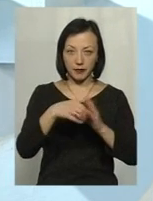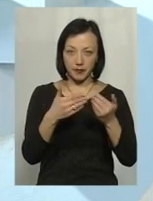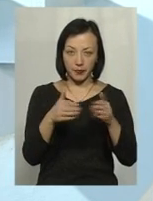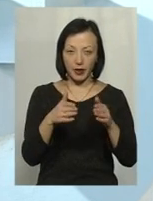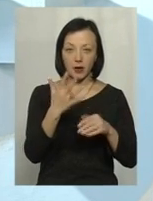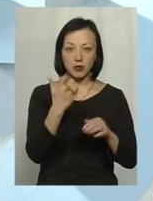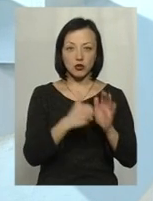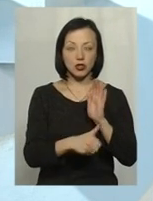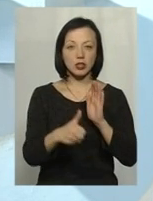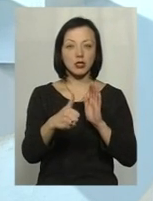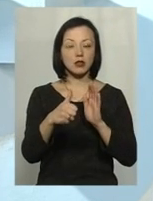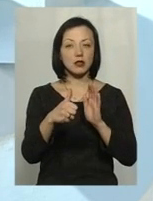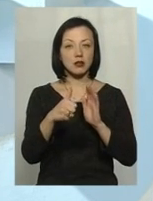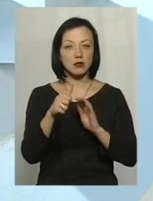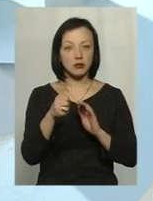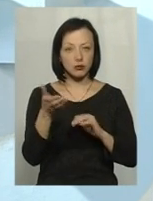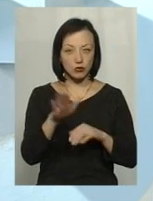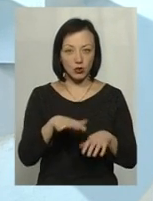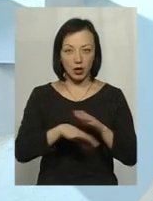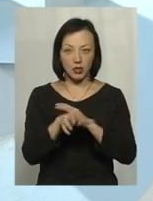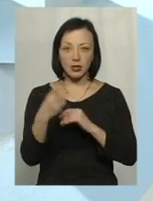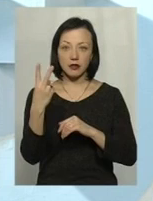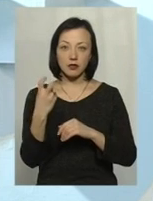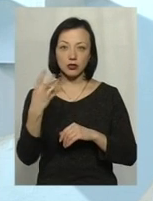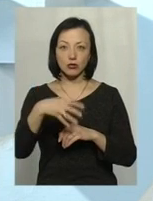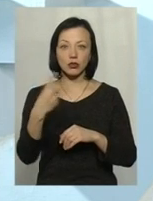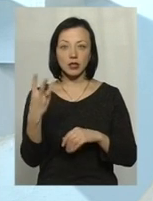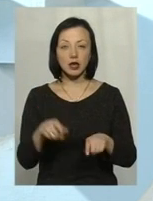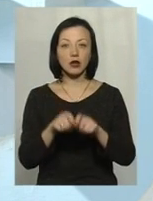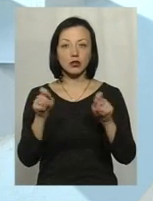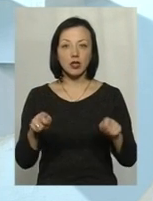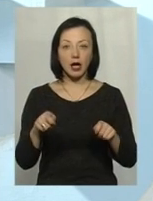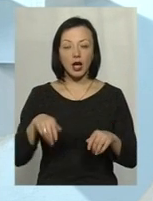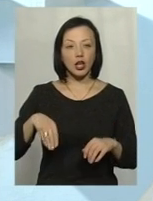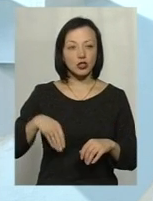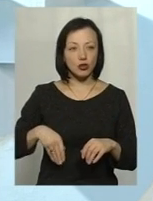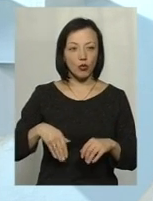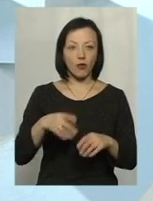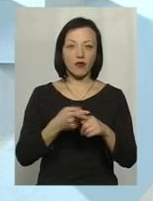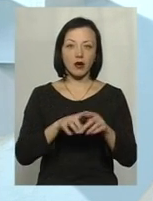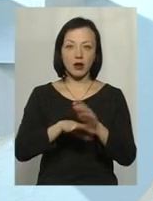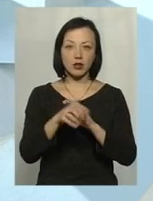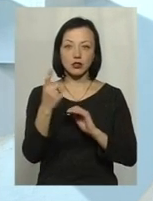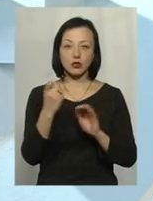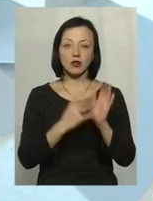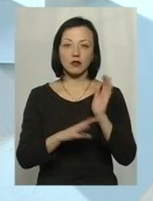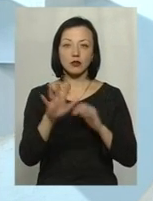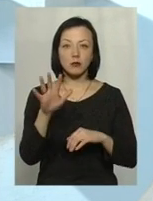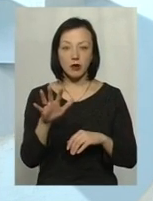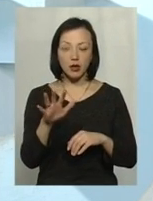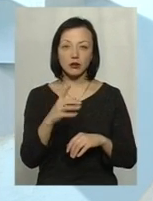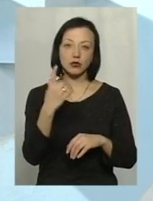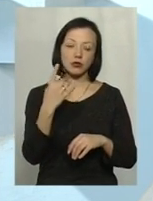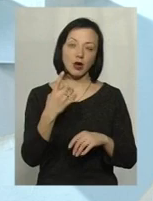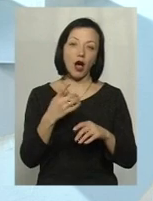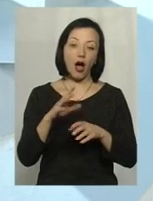засобів 560 крадіжок, 243 розкрито. Кишенькові крадіжки, 195, 41